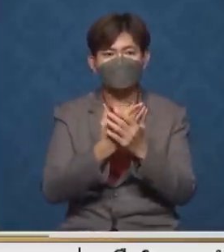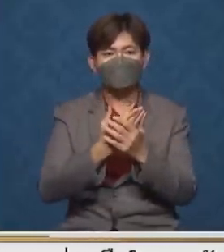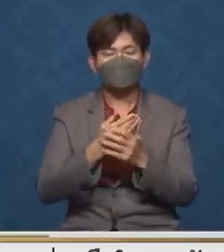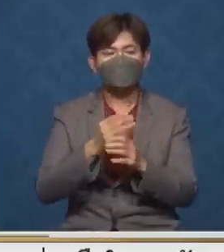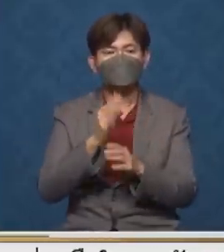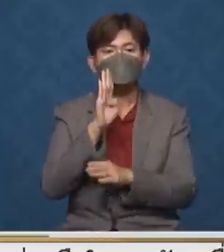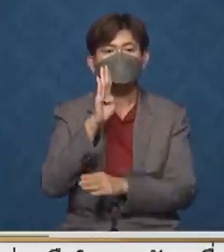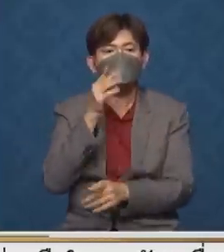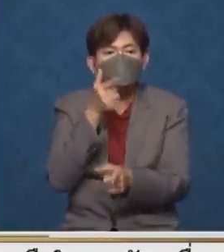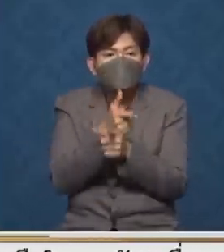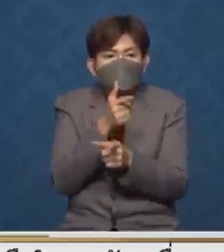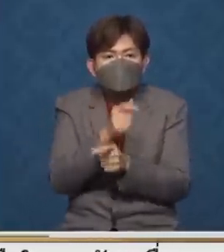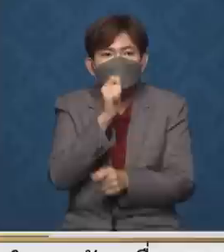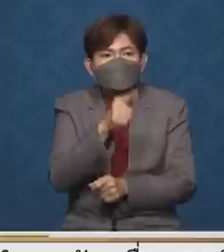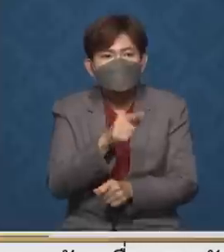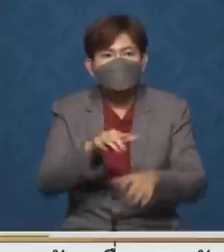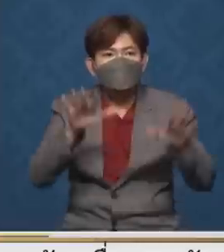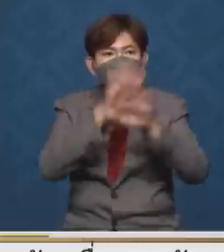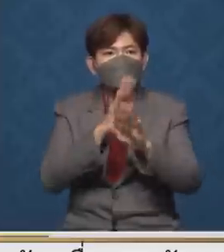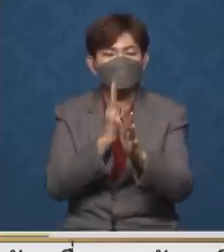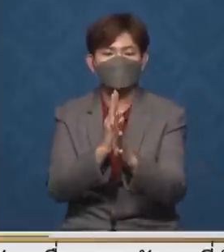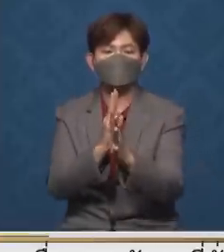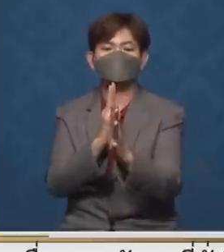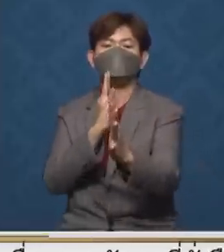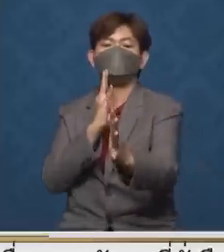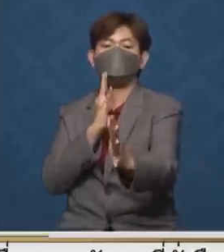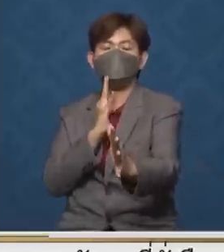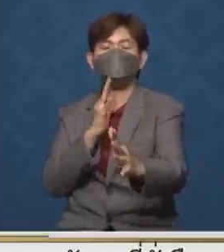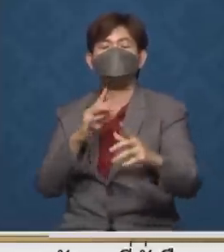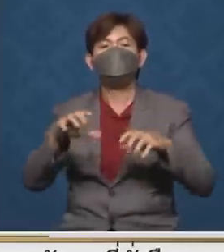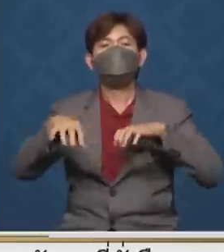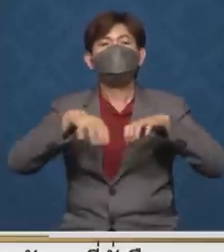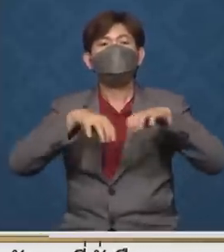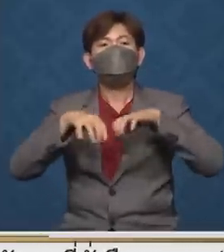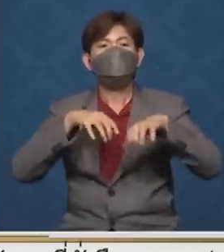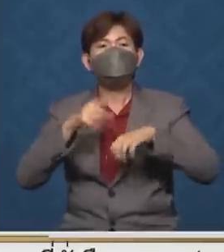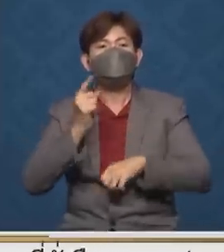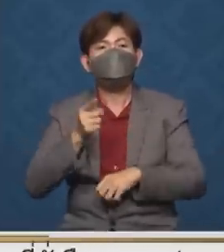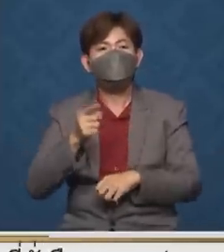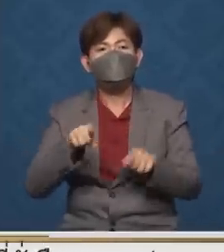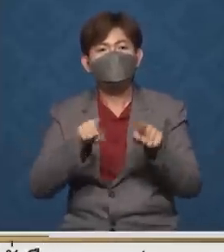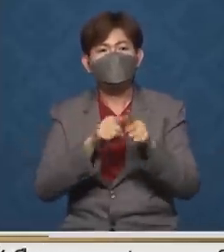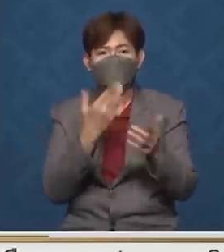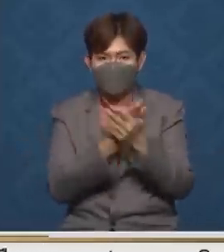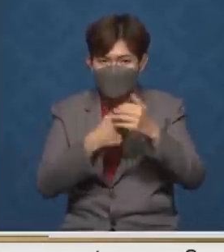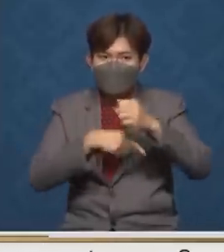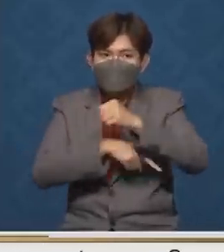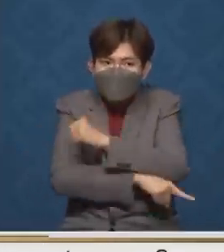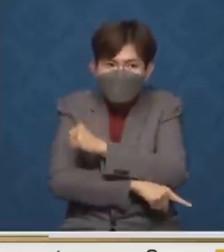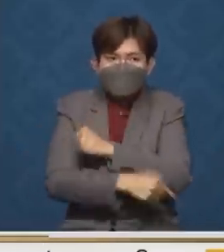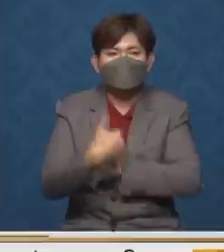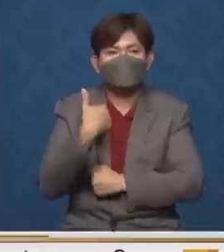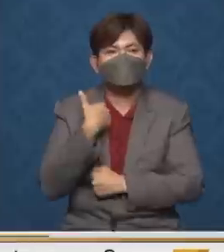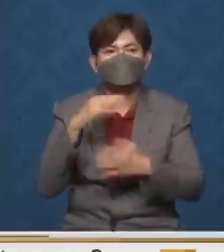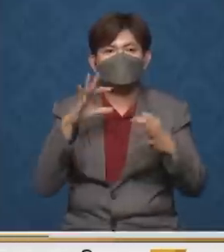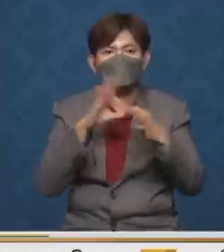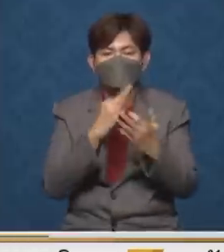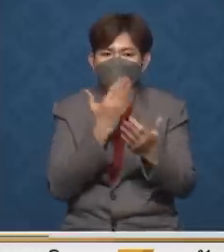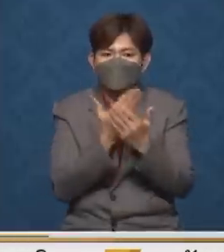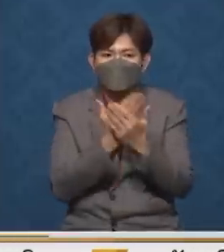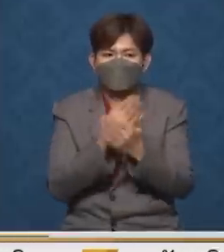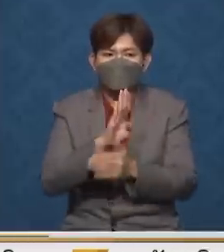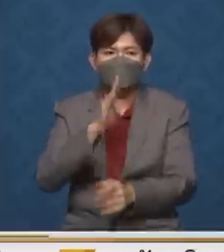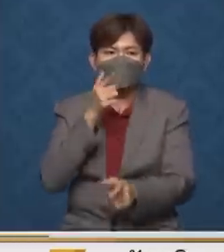ที่เป็นรูปจัดฉากขึ้น เพระเรื่องมันแดงว่ามีการโกงีการ Corruption เรื่องของเงิน